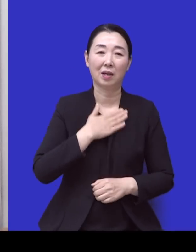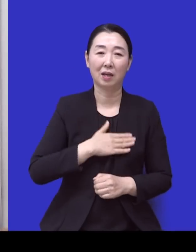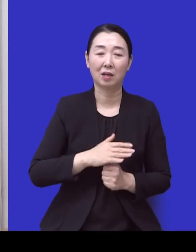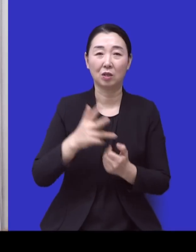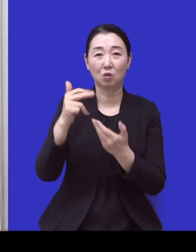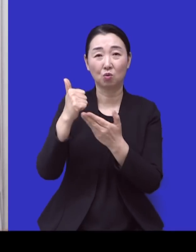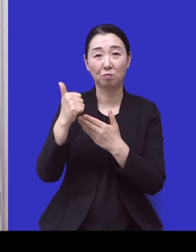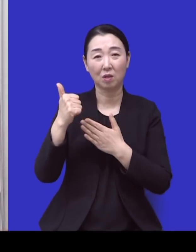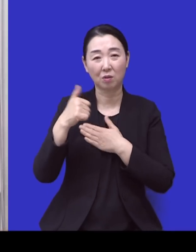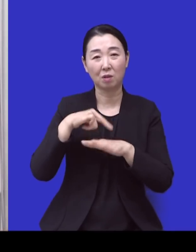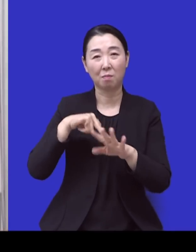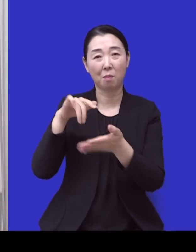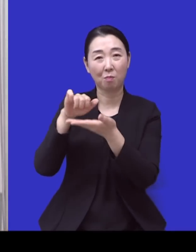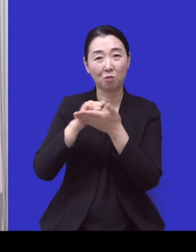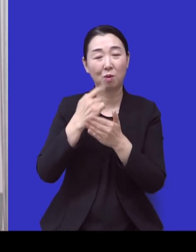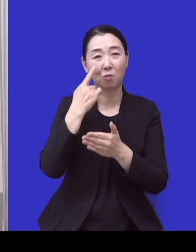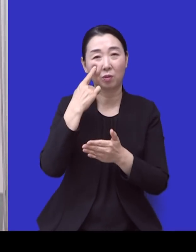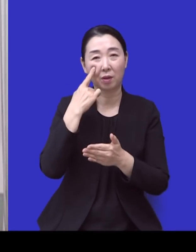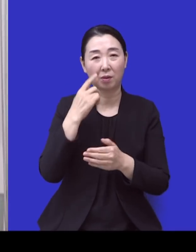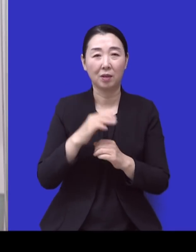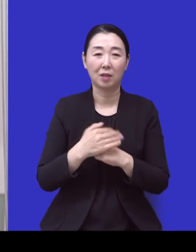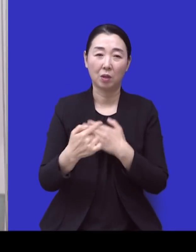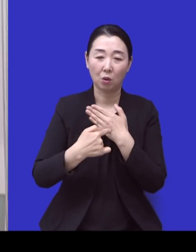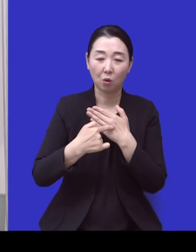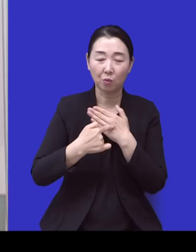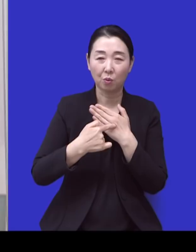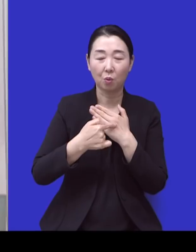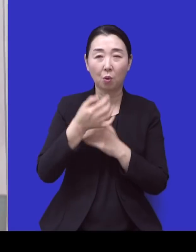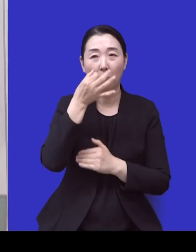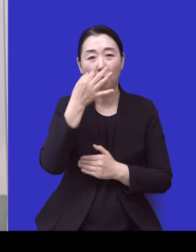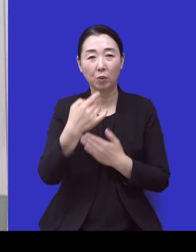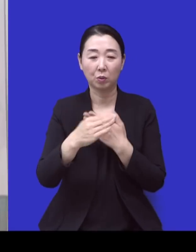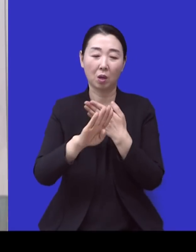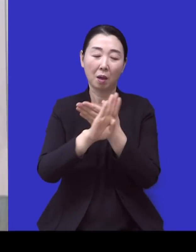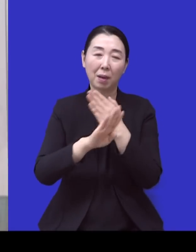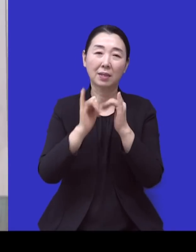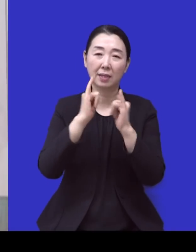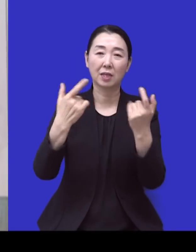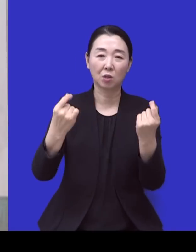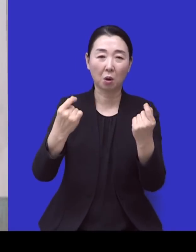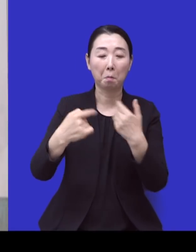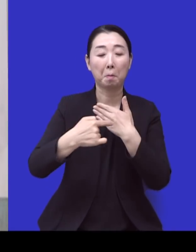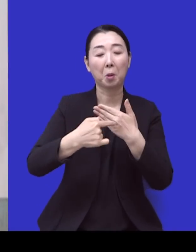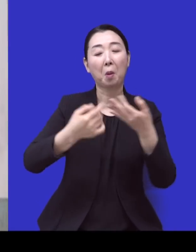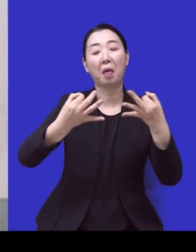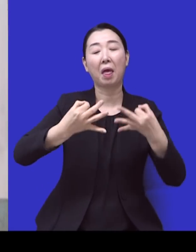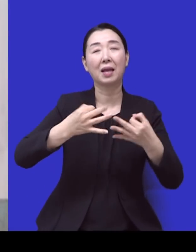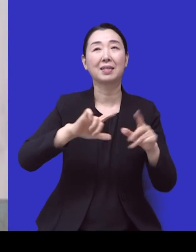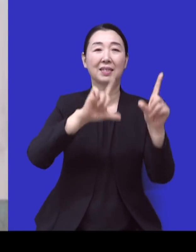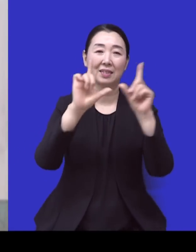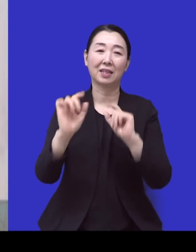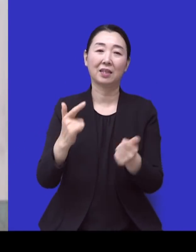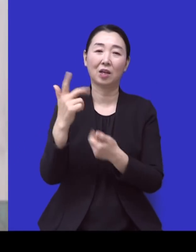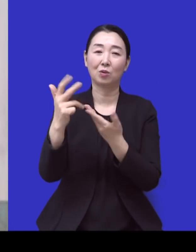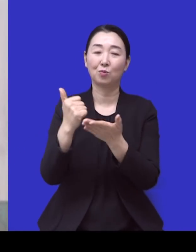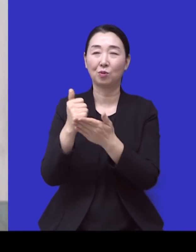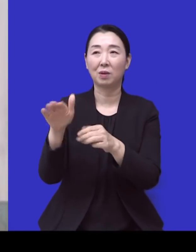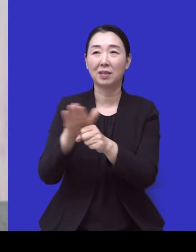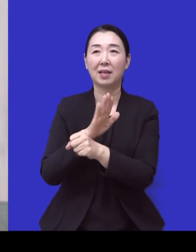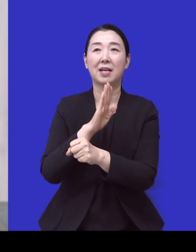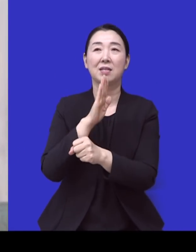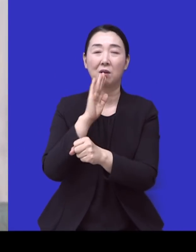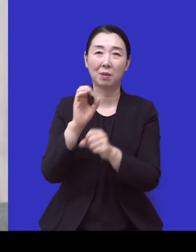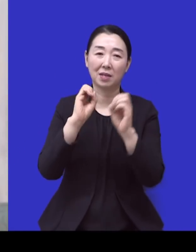주님, 저도 이런 마음을 품을게요. 저도 겉으로 보여지는 외식하는 바리새인처럼 그렇게 사는 게 아니라 진짜 주님의 사랑을 전하는